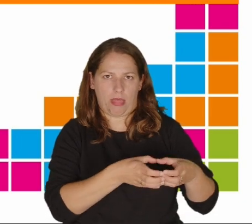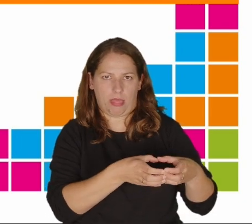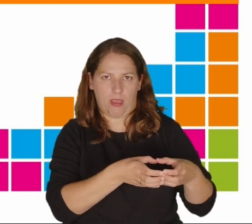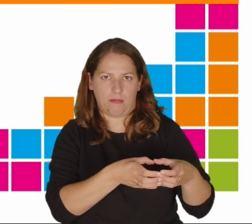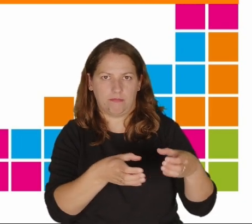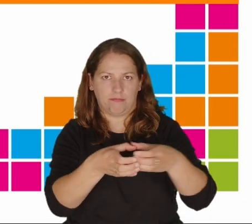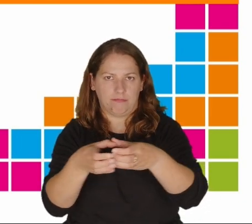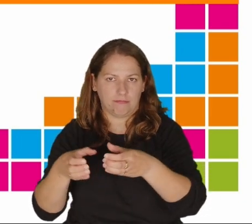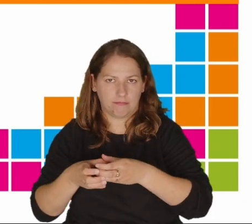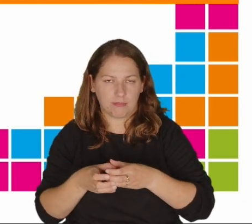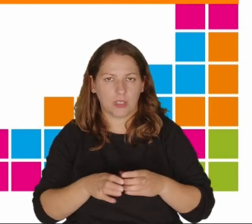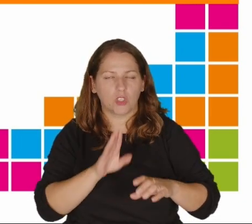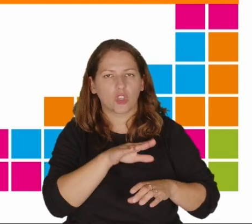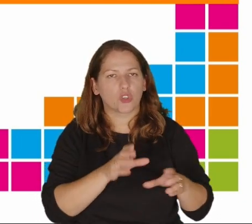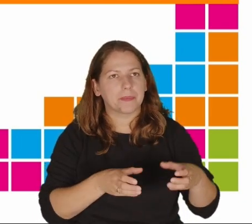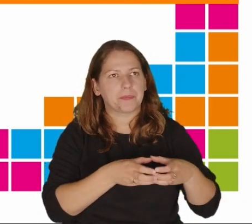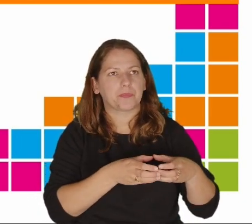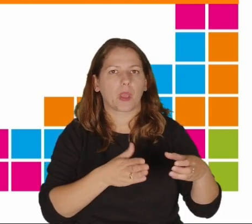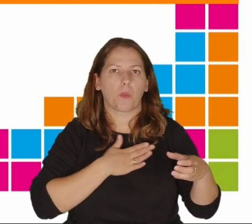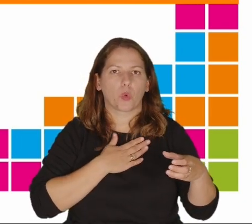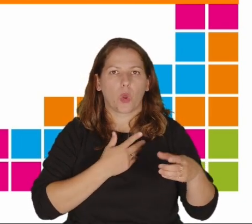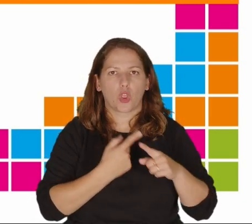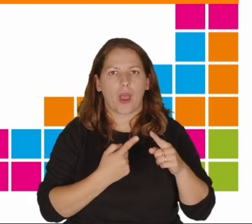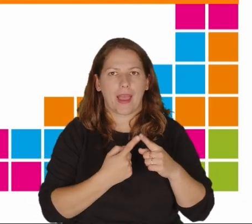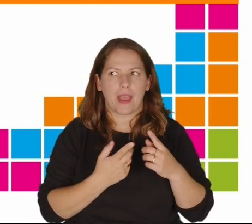których dzieci uczestniczą w takim poczuciu trochę